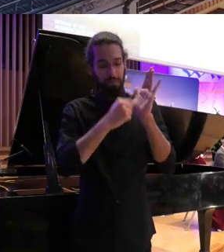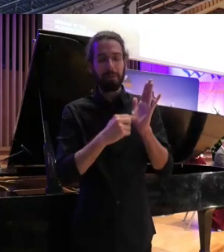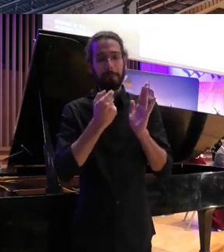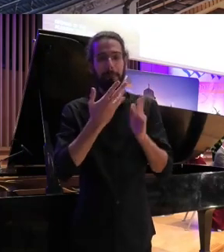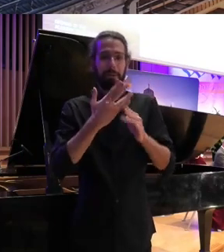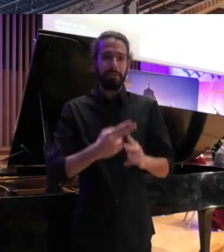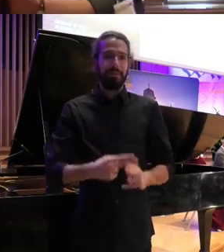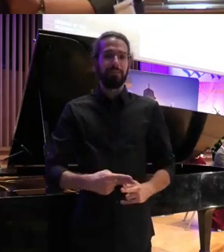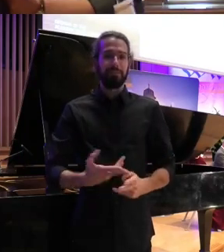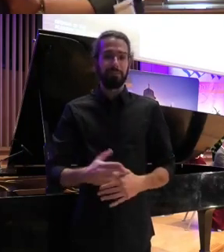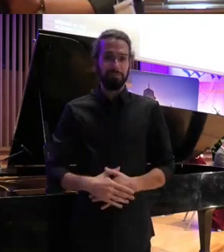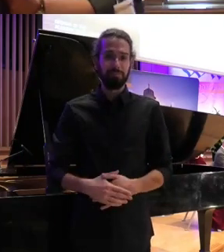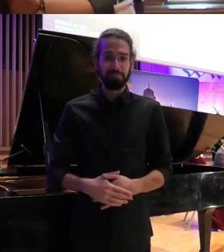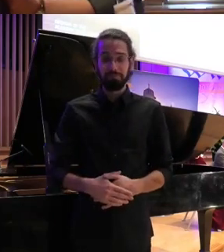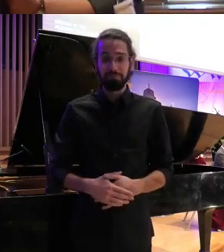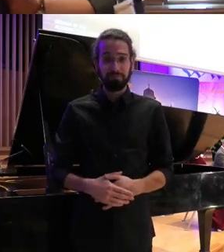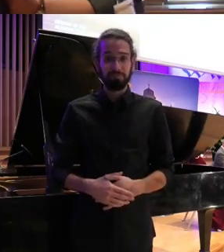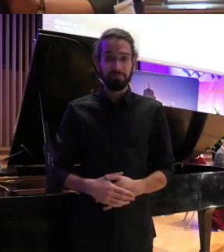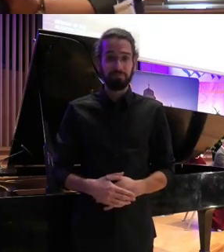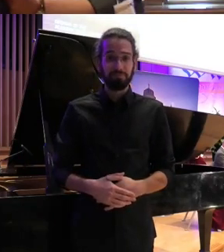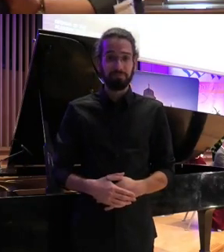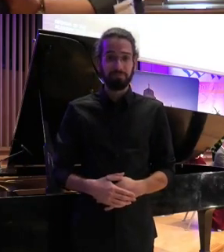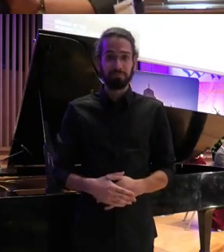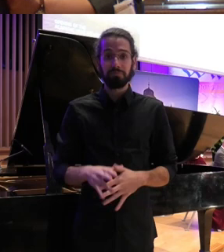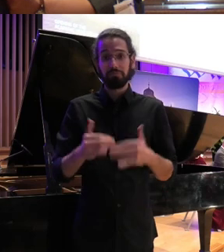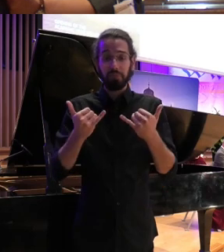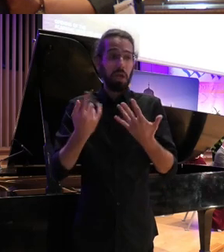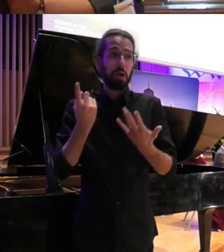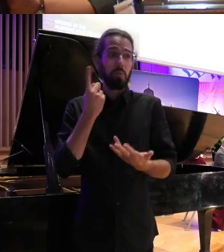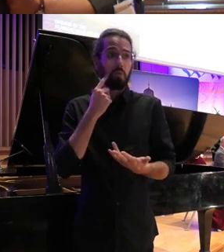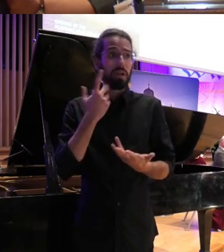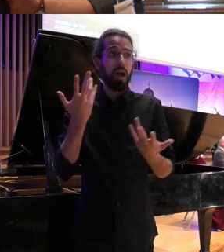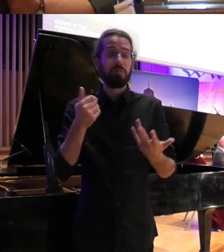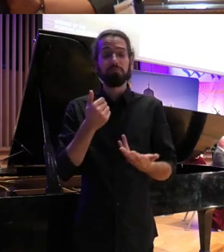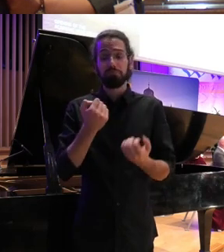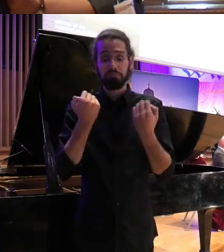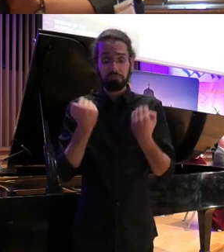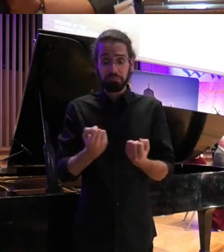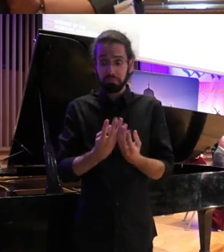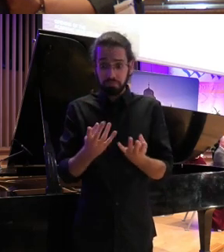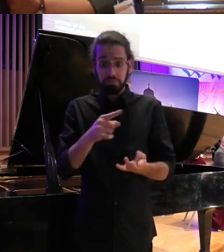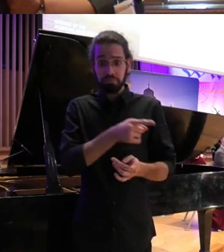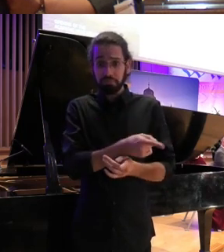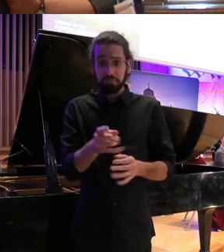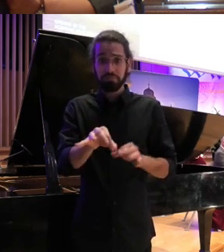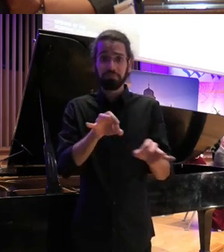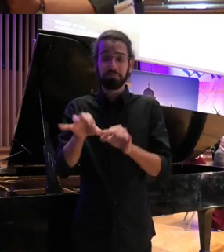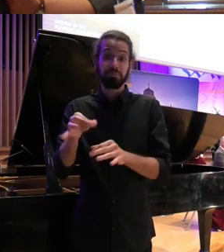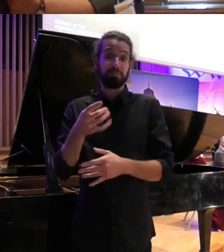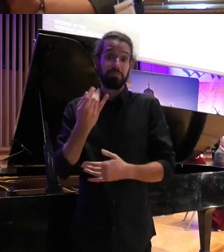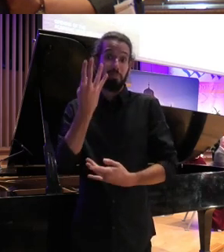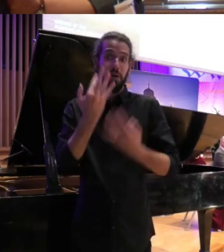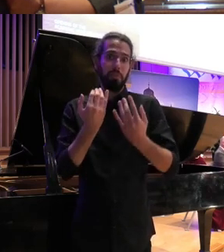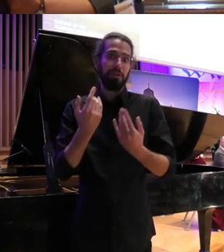Und ja, also so in dieser Weise gibt es viele, viele, viele Fragen der Mathematik,